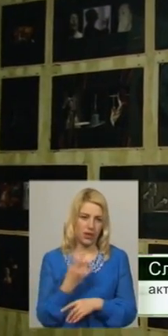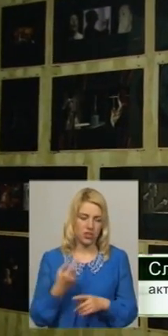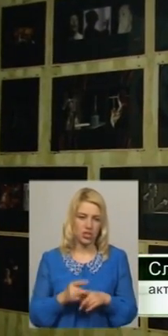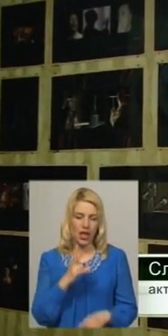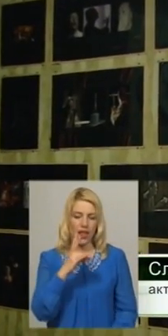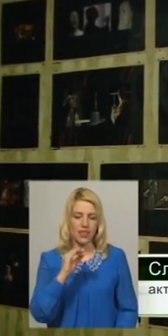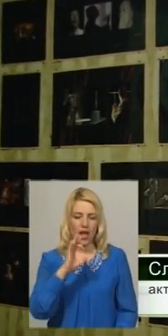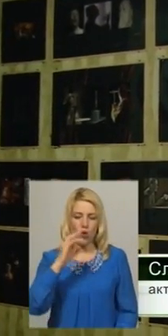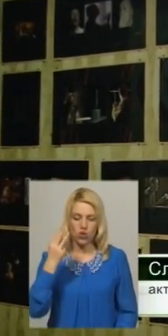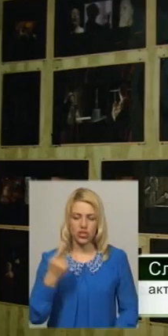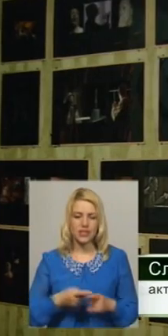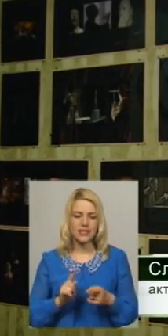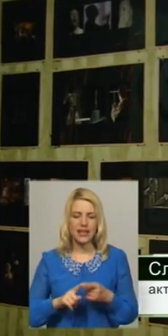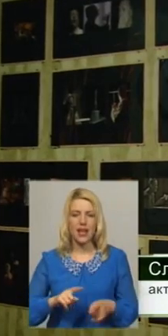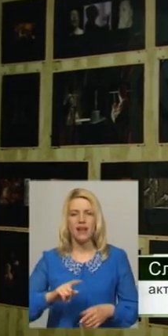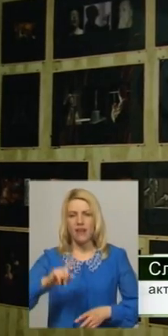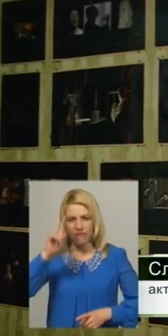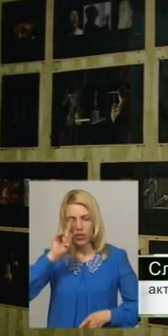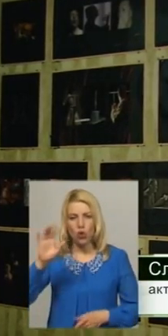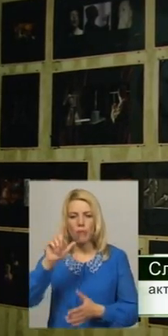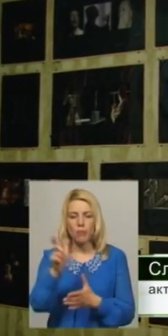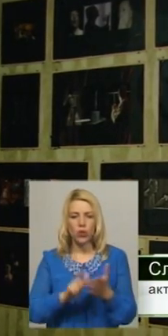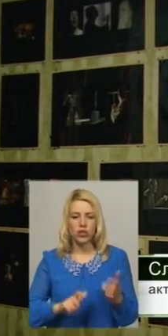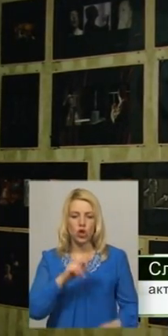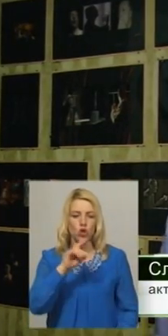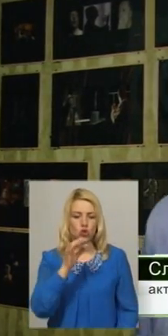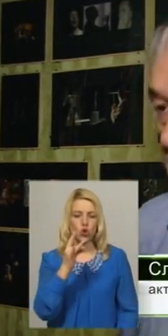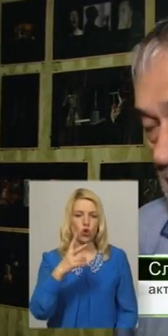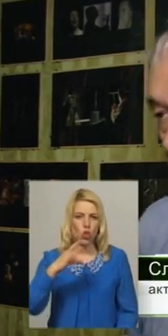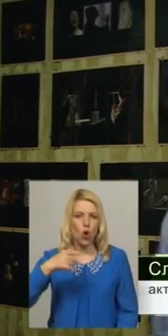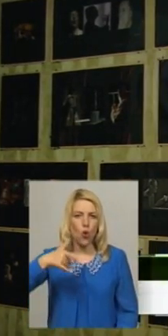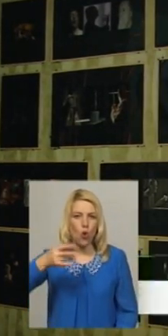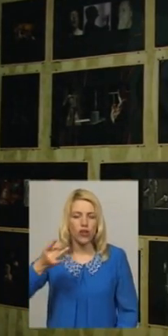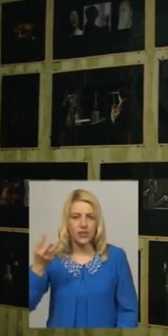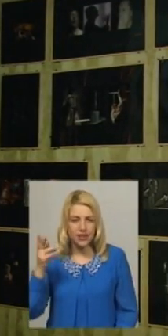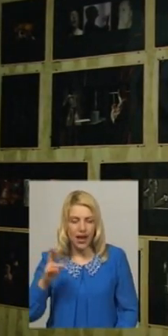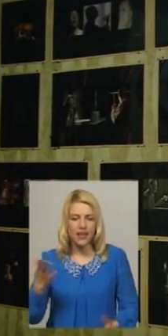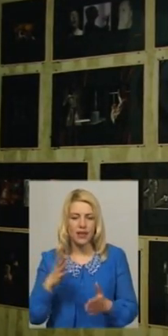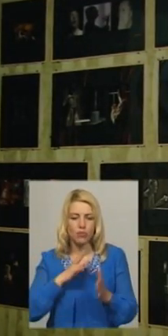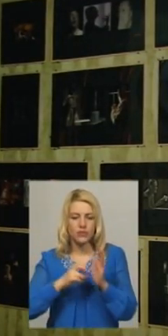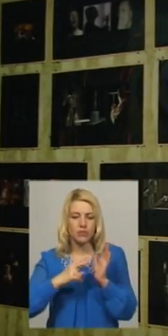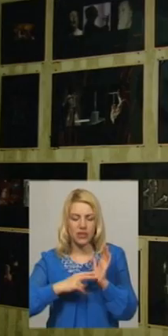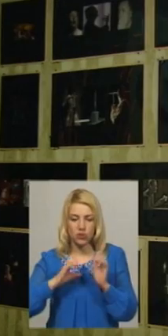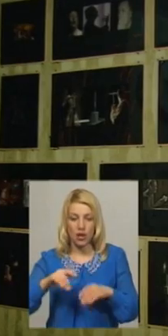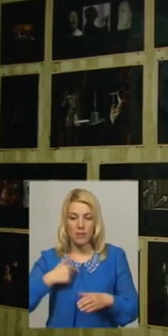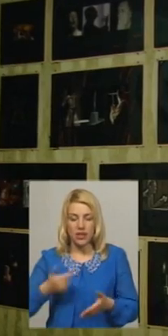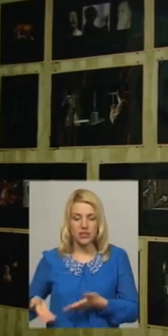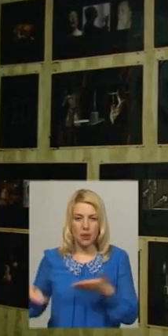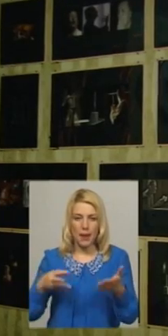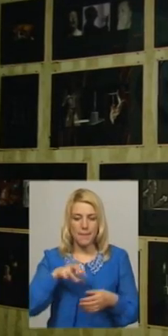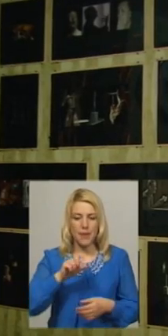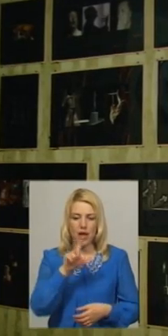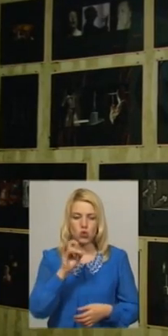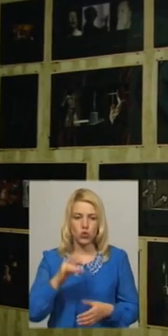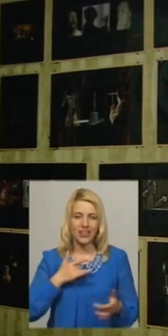письменник, поет, митрополит Чорногорії, котрий жив у 18 столітті. Мене запросила Ніна Мазур, театральний критик,